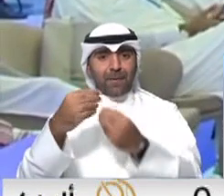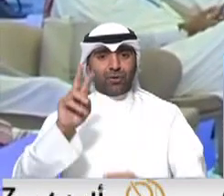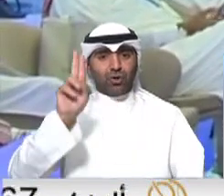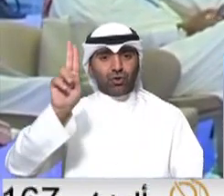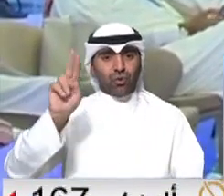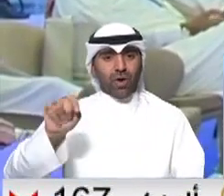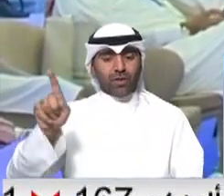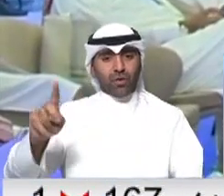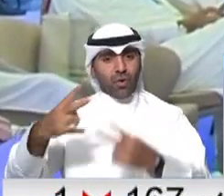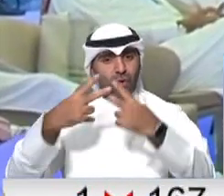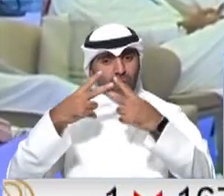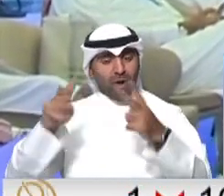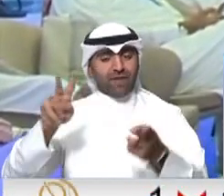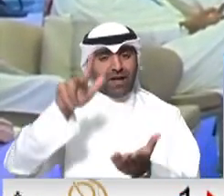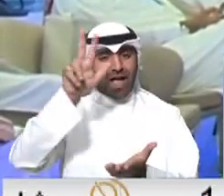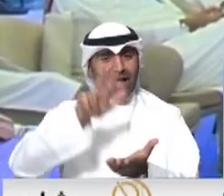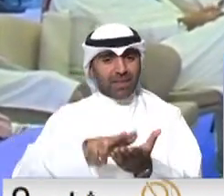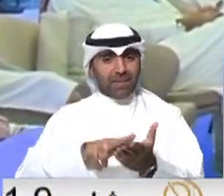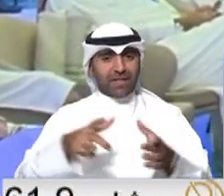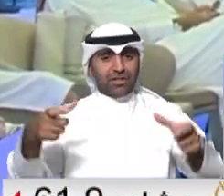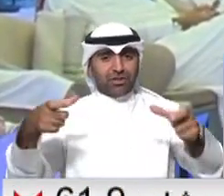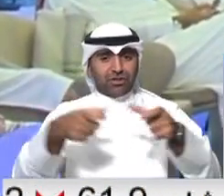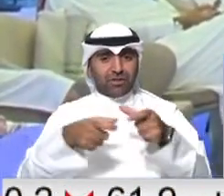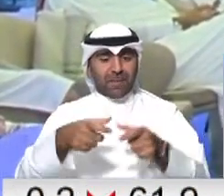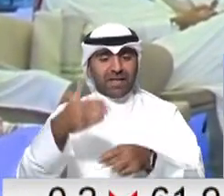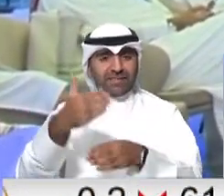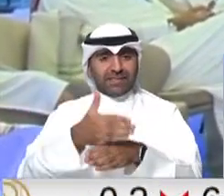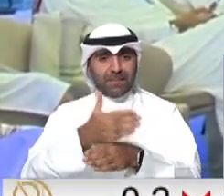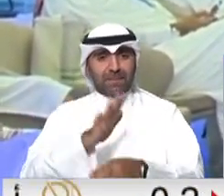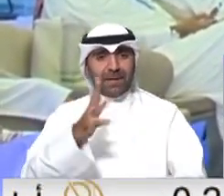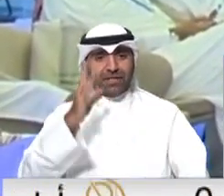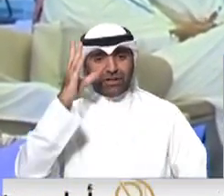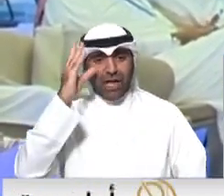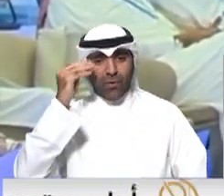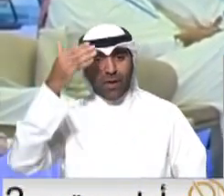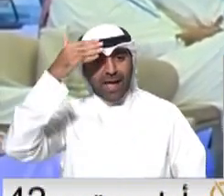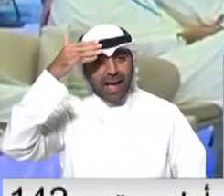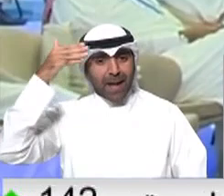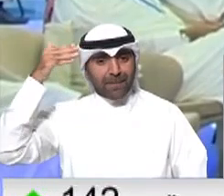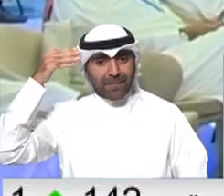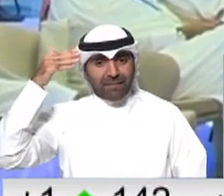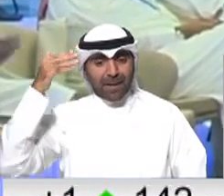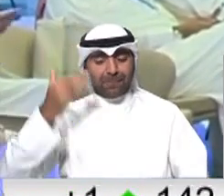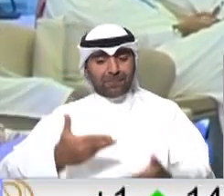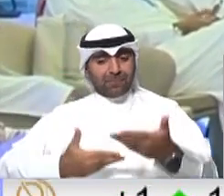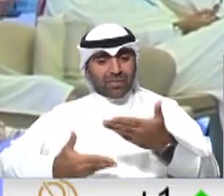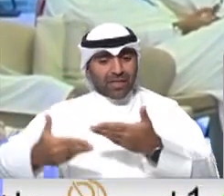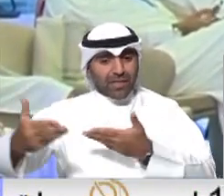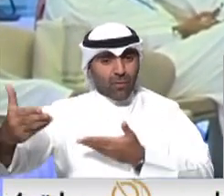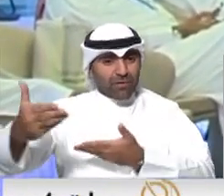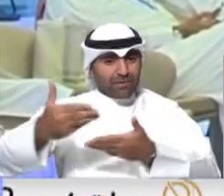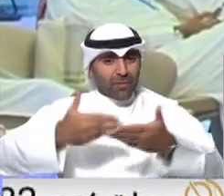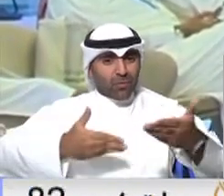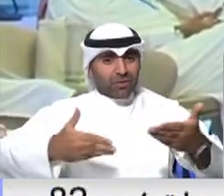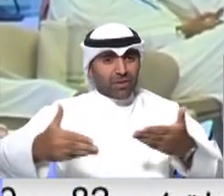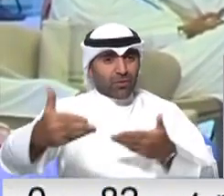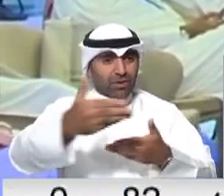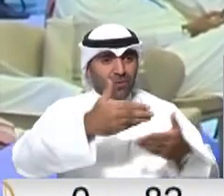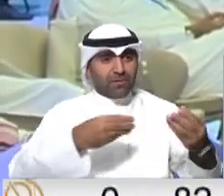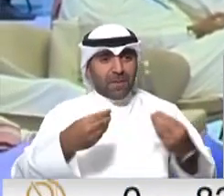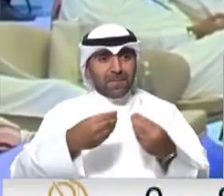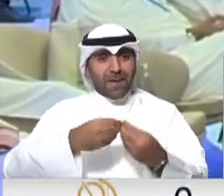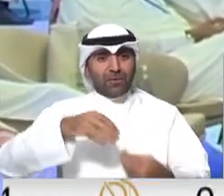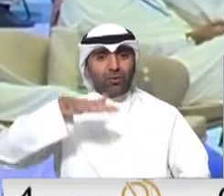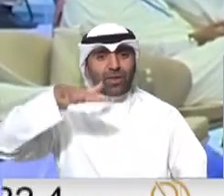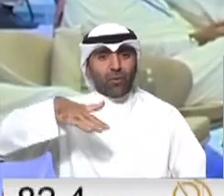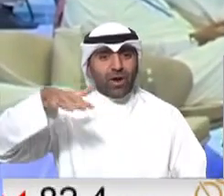أعمالنا، وذلك لما له من تأثير على النظم الغذائية على مستقبل الغذاء في العالم بشكل كبير، خاصة في